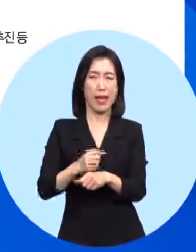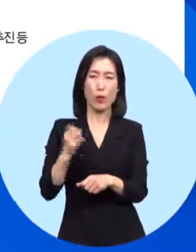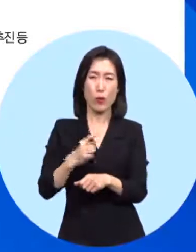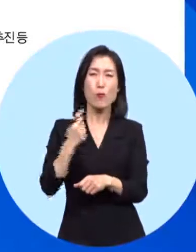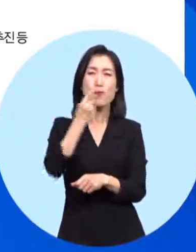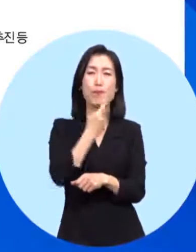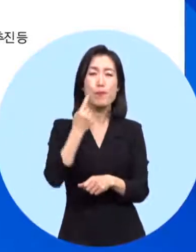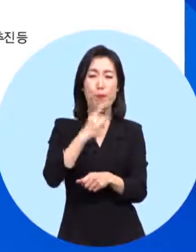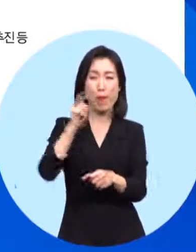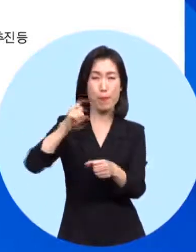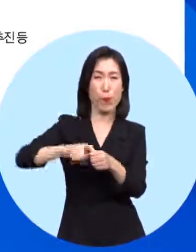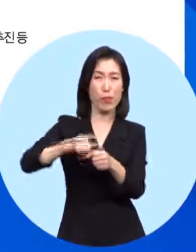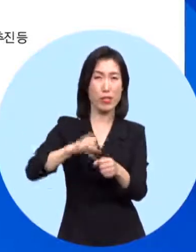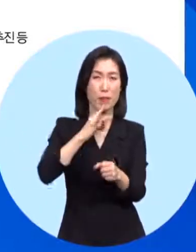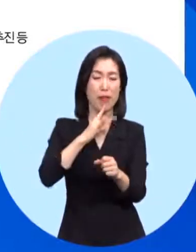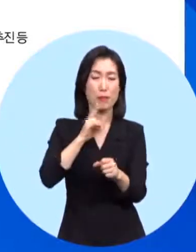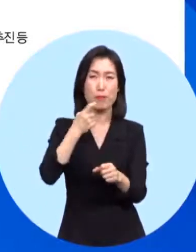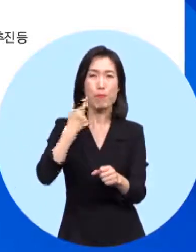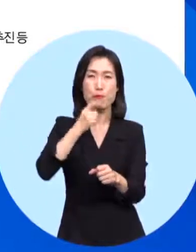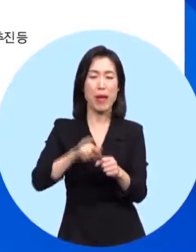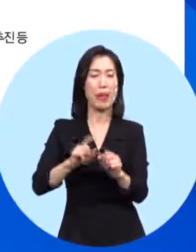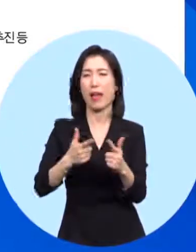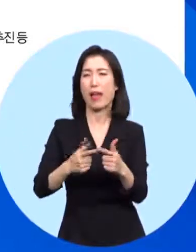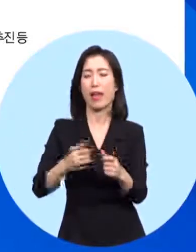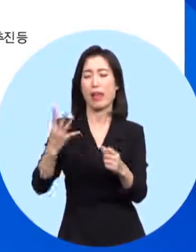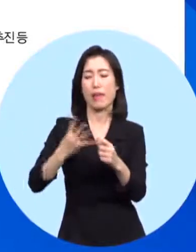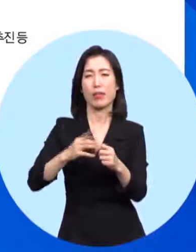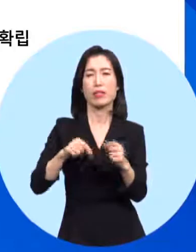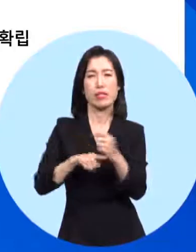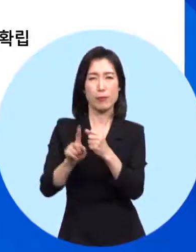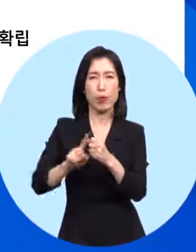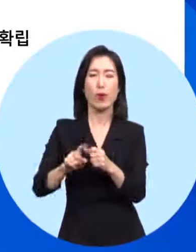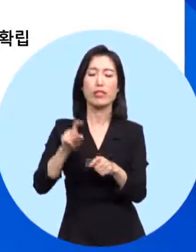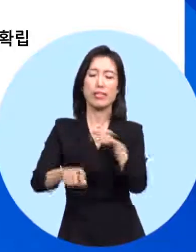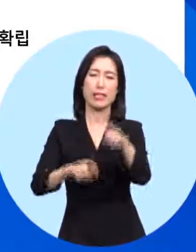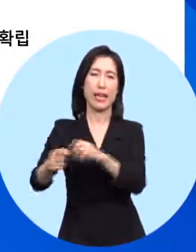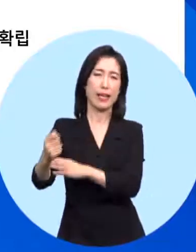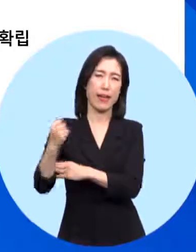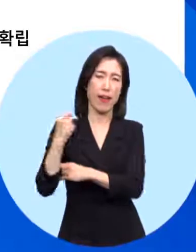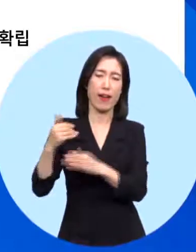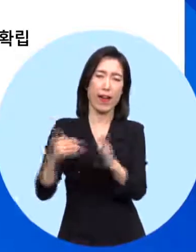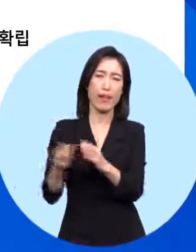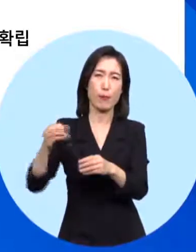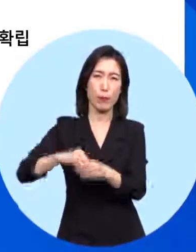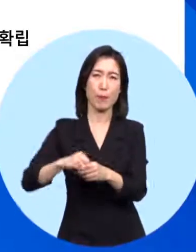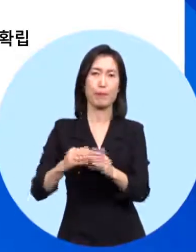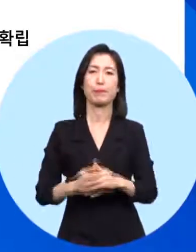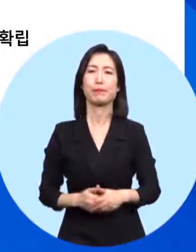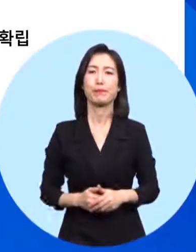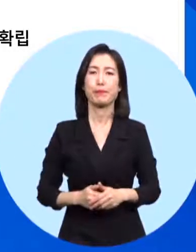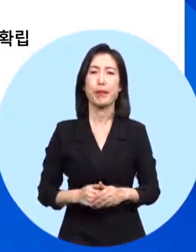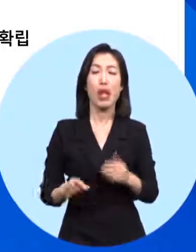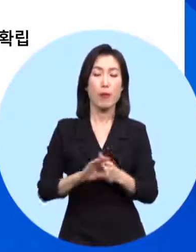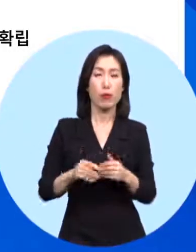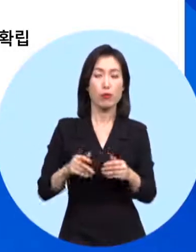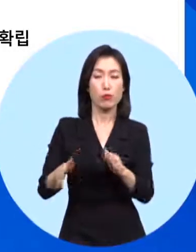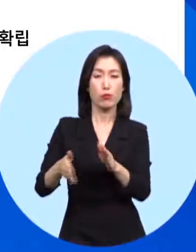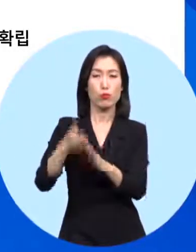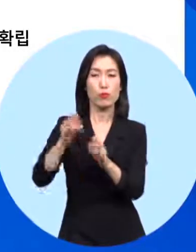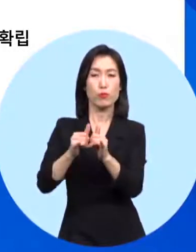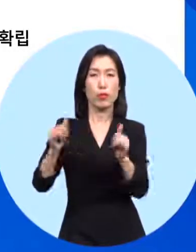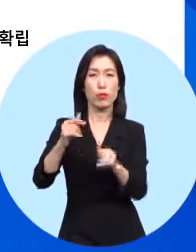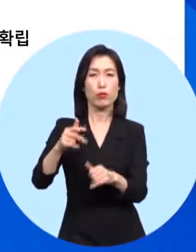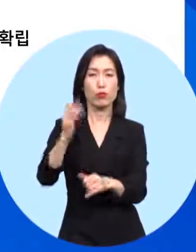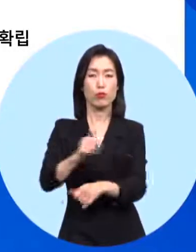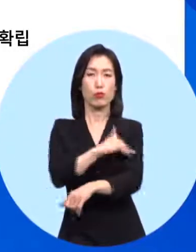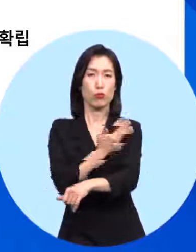가능한 실행력을 담보로 했다는 게 4번째 특징입니다. 자, 그러면 주민주권이 왜 그럼